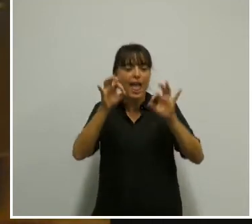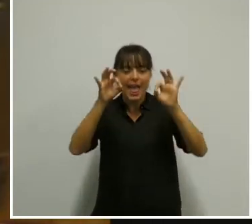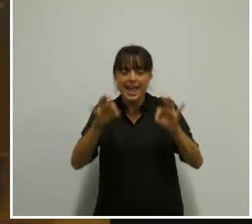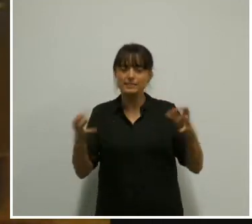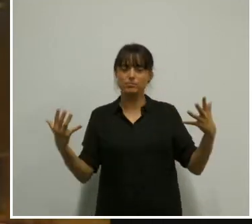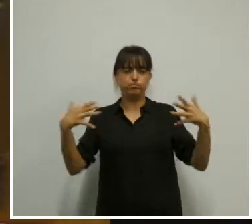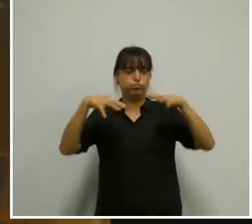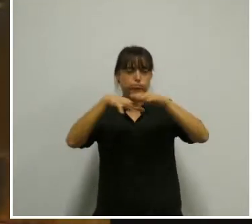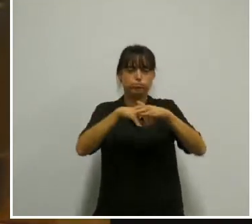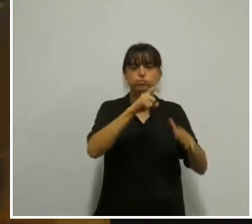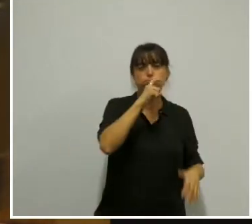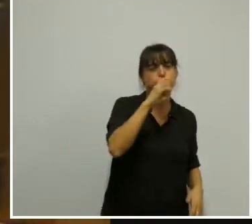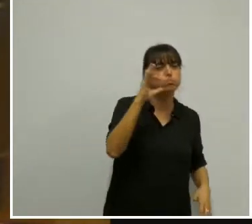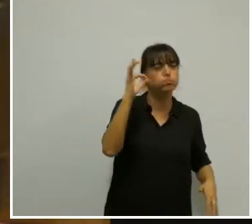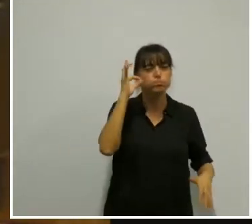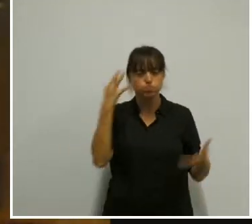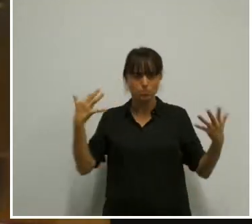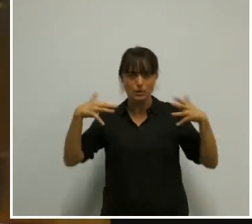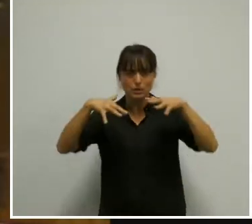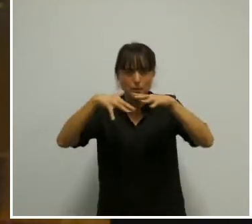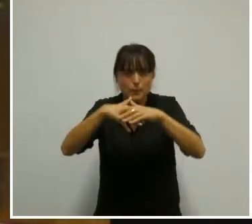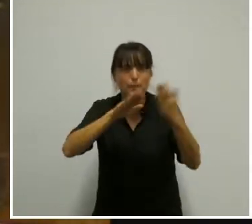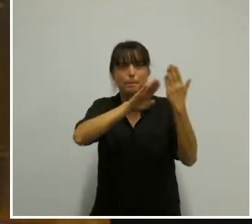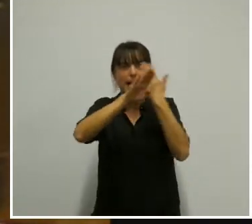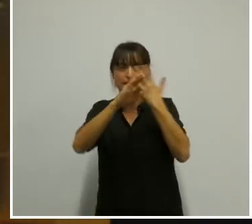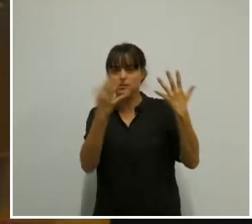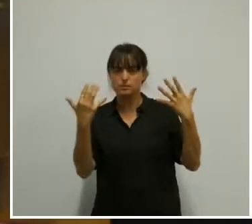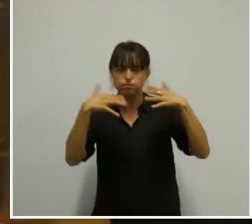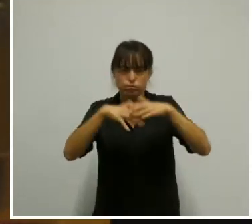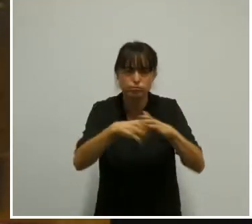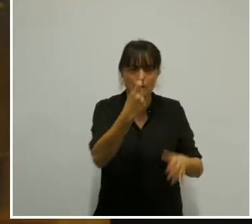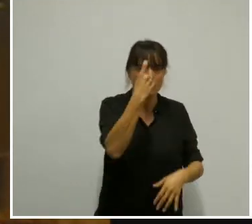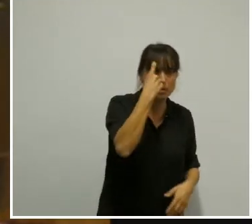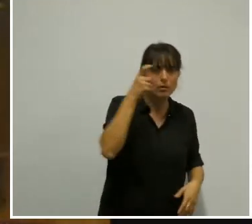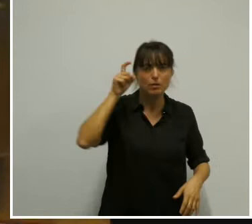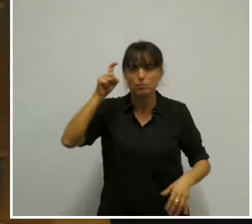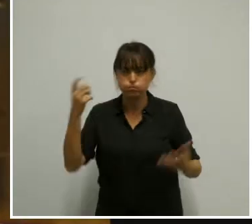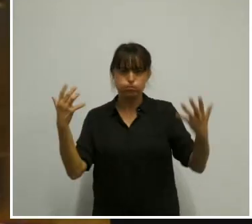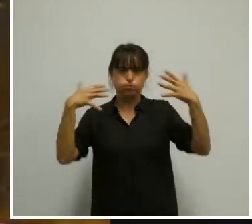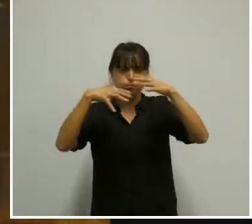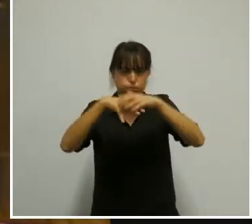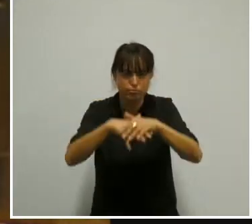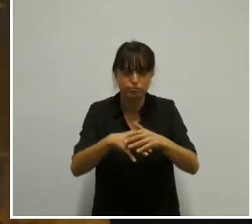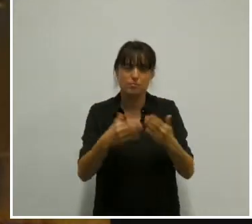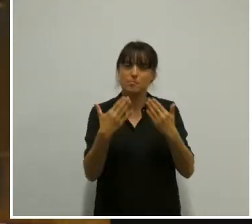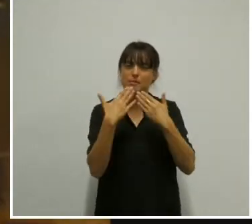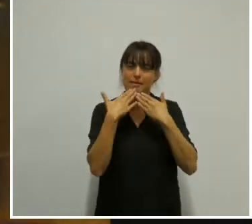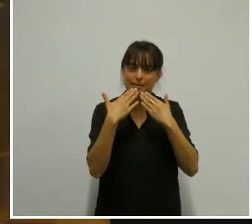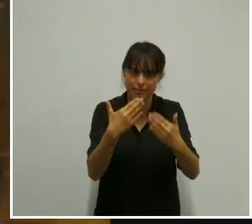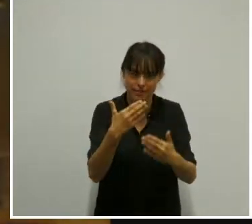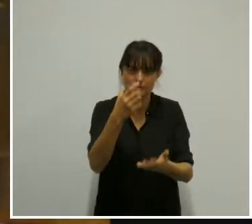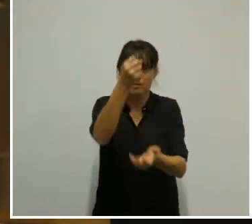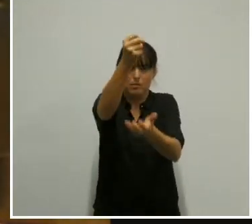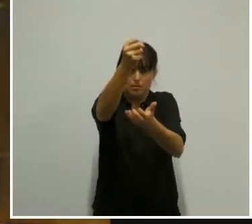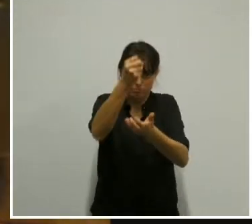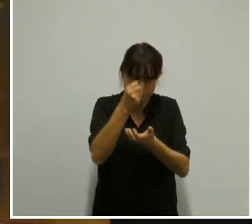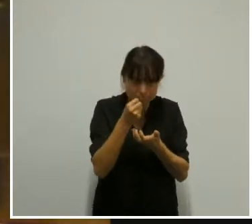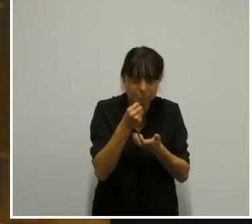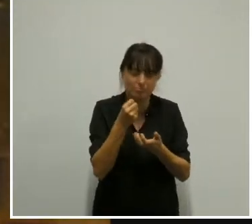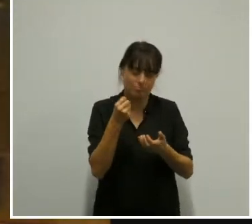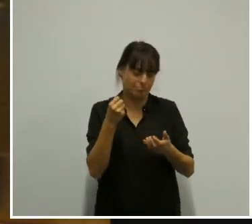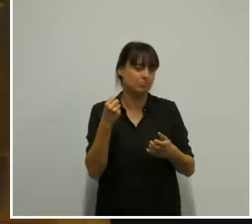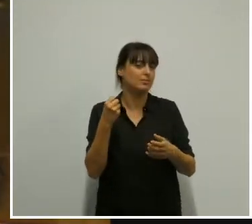gènere, de diferents activitats, amb tota una sèrie de professionals que en saben molt i que, lògicament, és feina, però